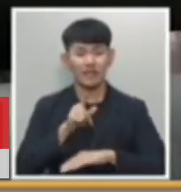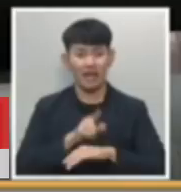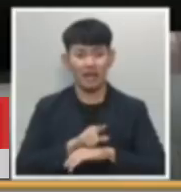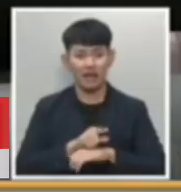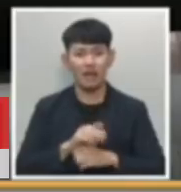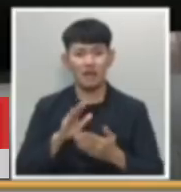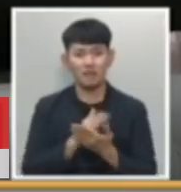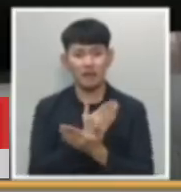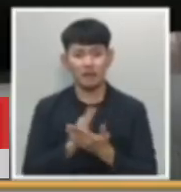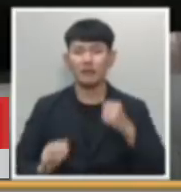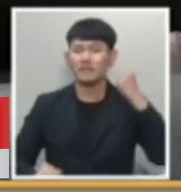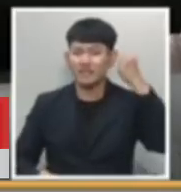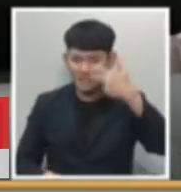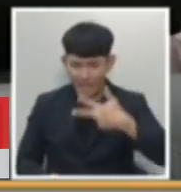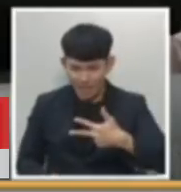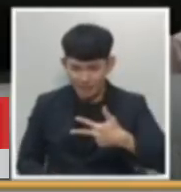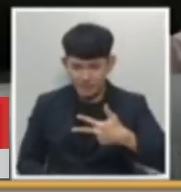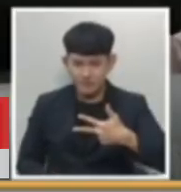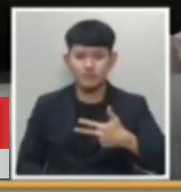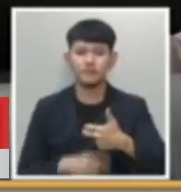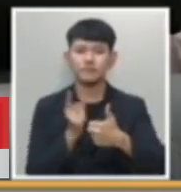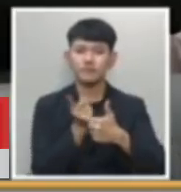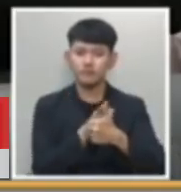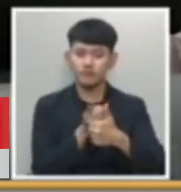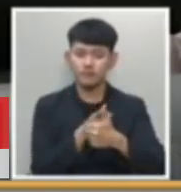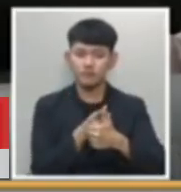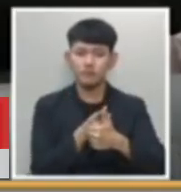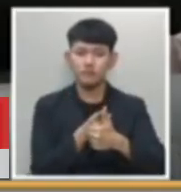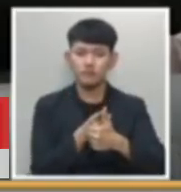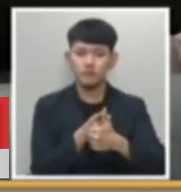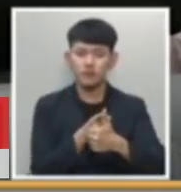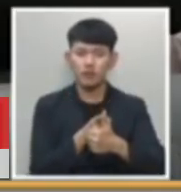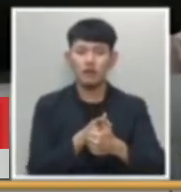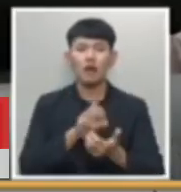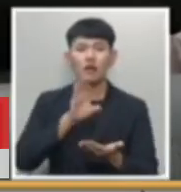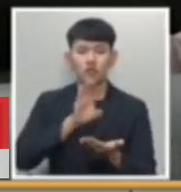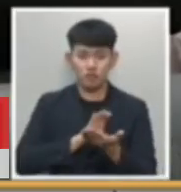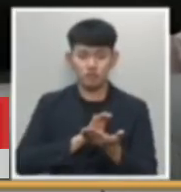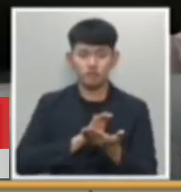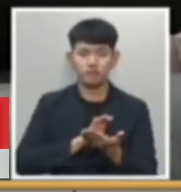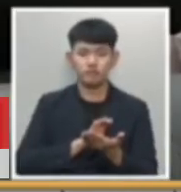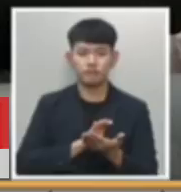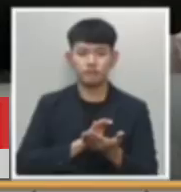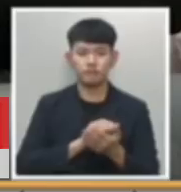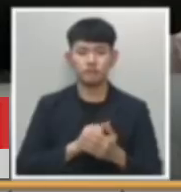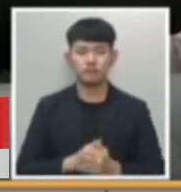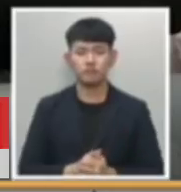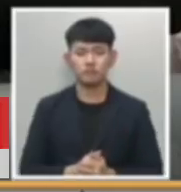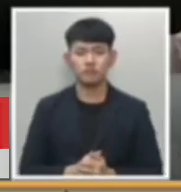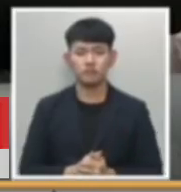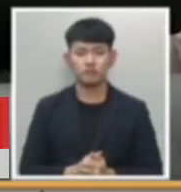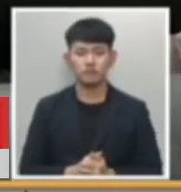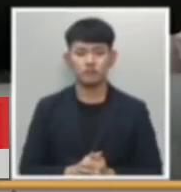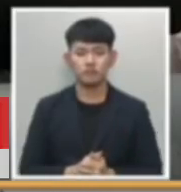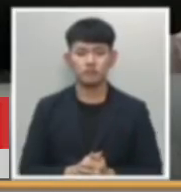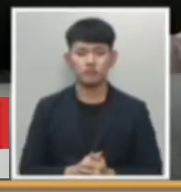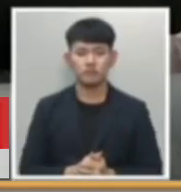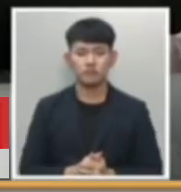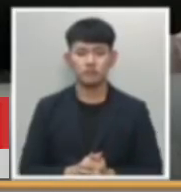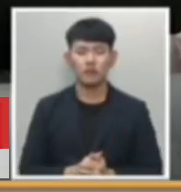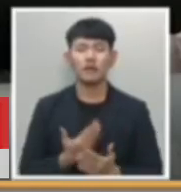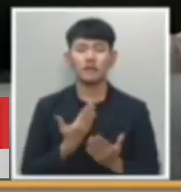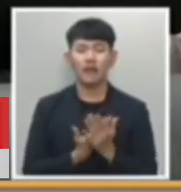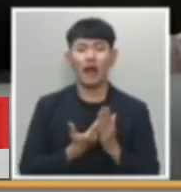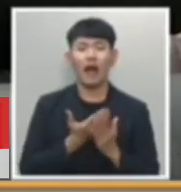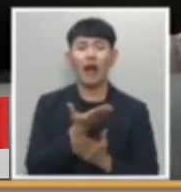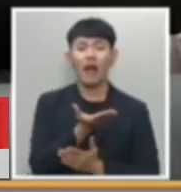ญ่ๆครับกลุ่มที่1พูดถึงเรื่องการจัดทำงบประมาณรวมทั้งภาครายรับที่